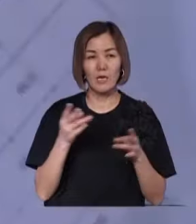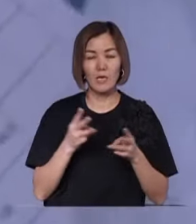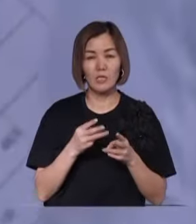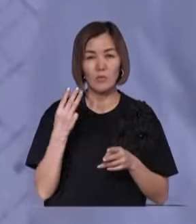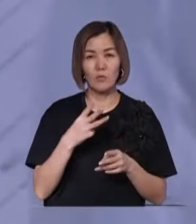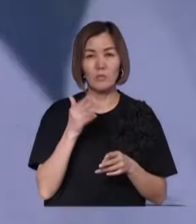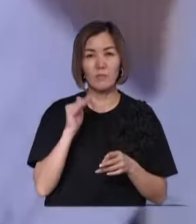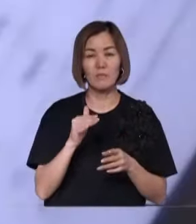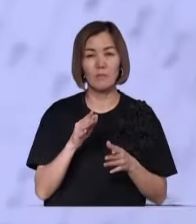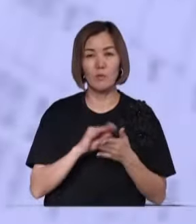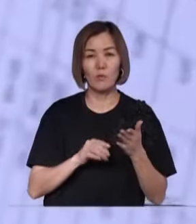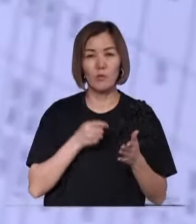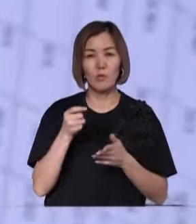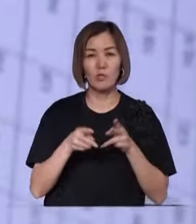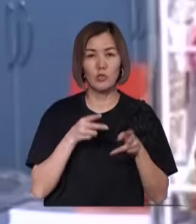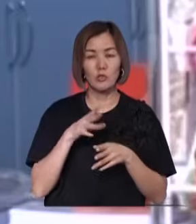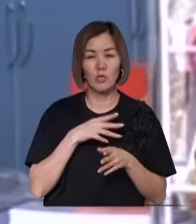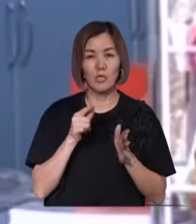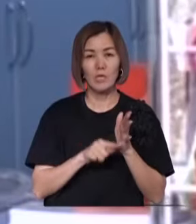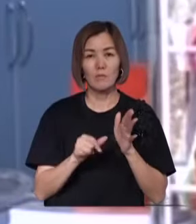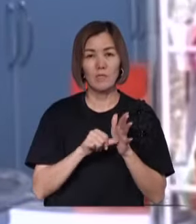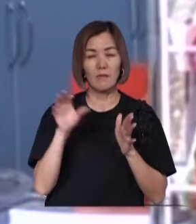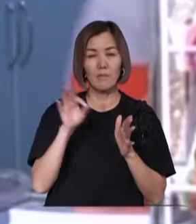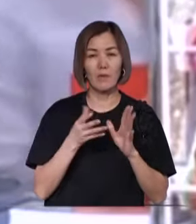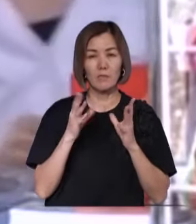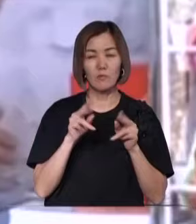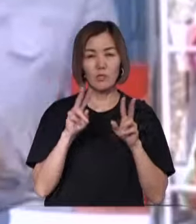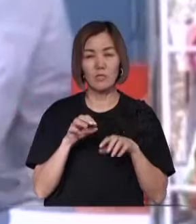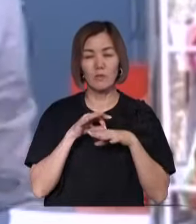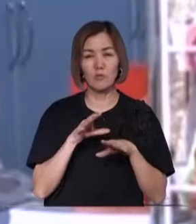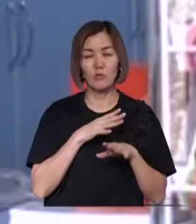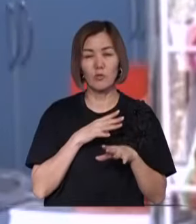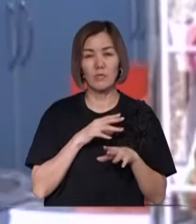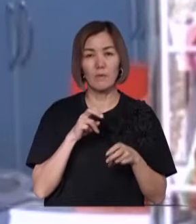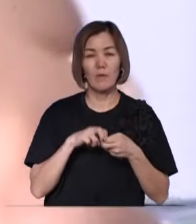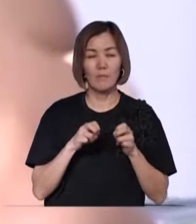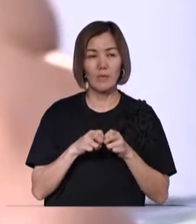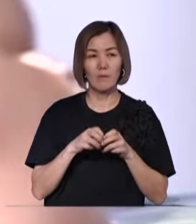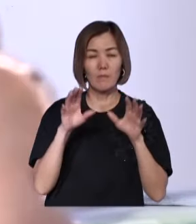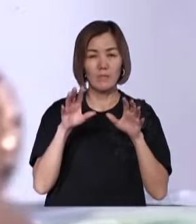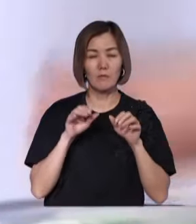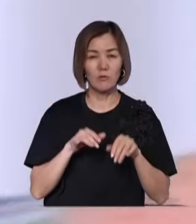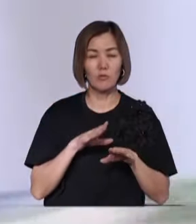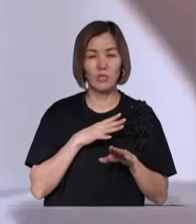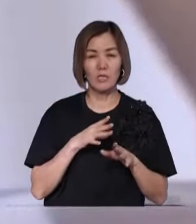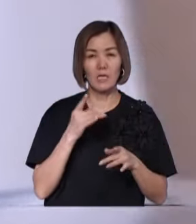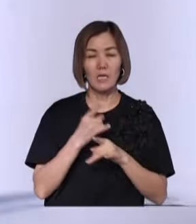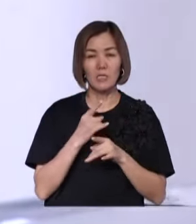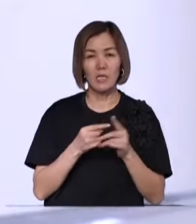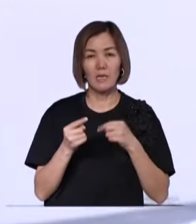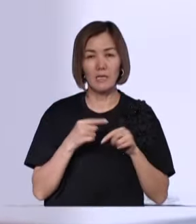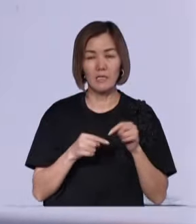35 мыңнан астам өтініш түскен. Оның 76% бойынша тексеру жүргізіліп, мәселе заңды түрде шешілген. Жалған